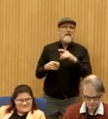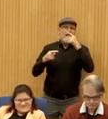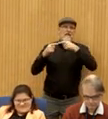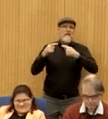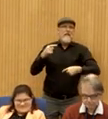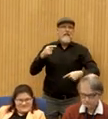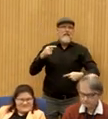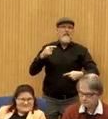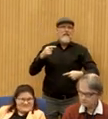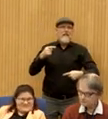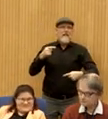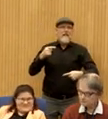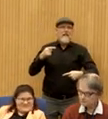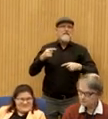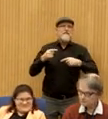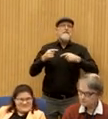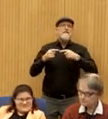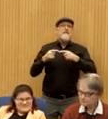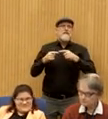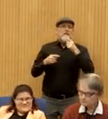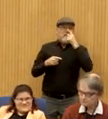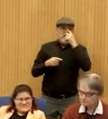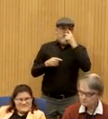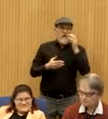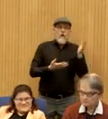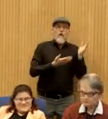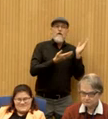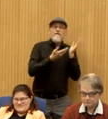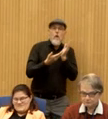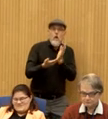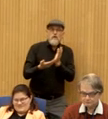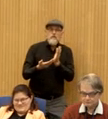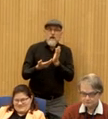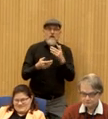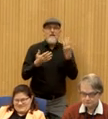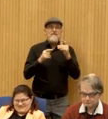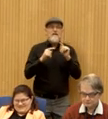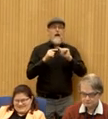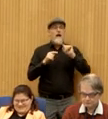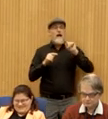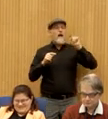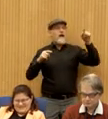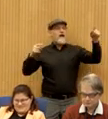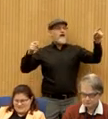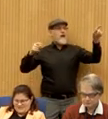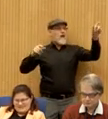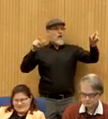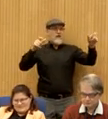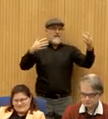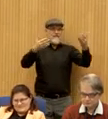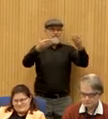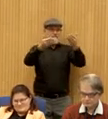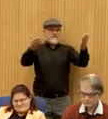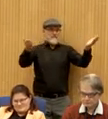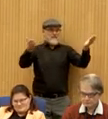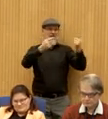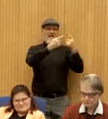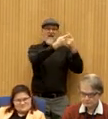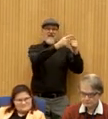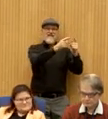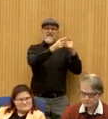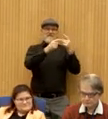Dabei gehen wir nach dem Prinzip von außen nach innen vor. Zuerst werden die Unterschiede vorgetragen, die beim jeweiligen Namen